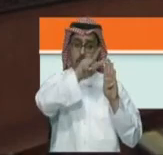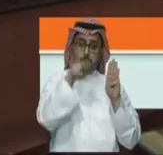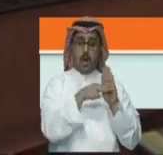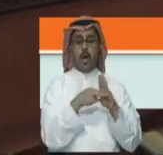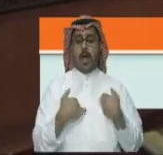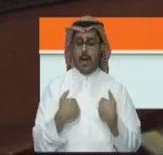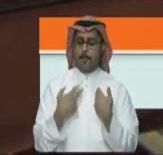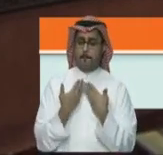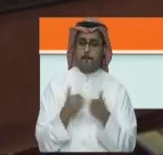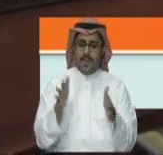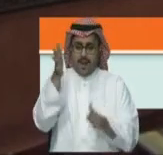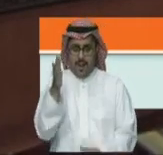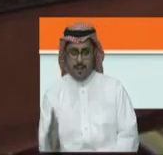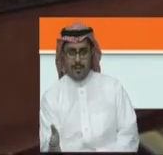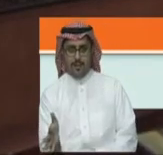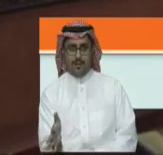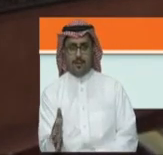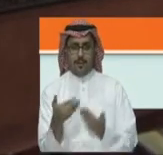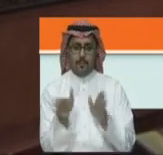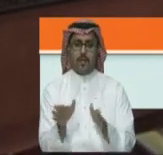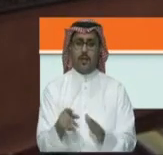بدأت من الصغر في هواية